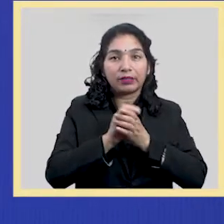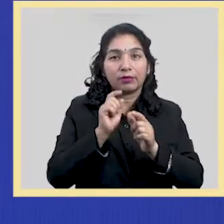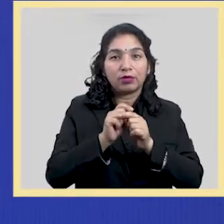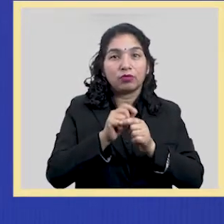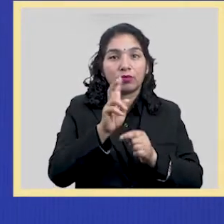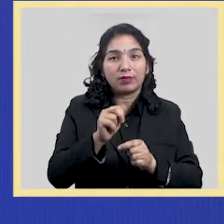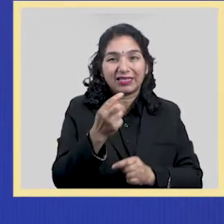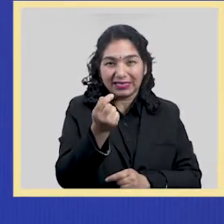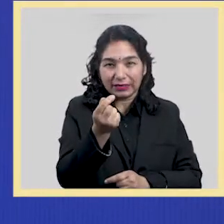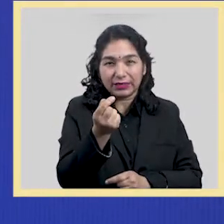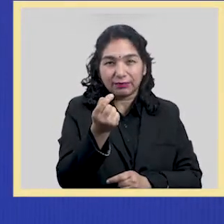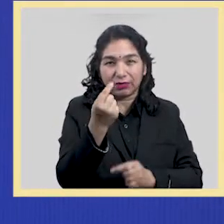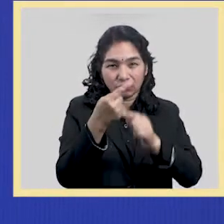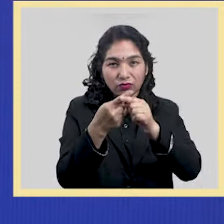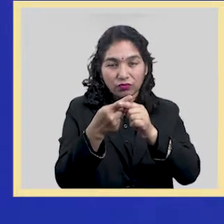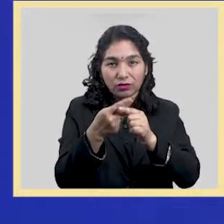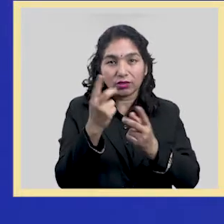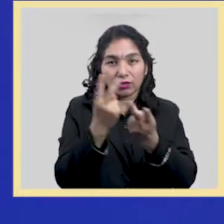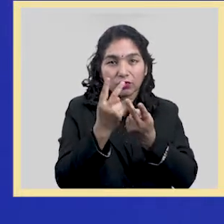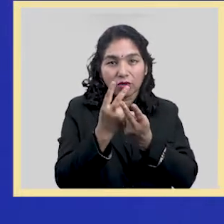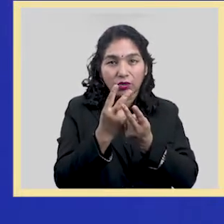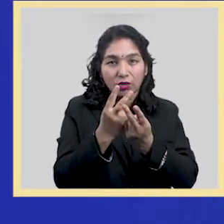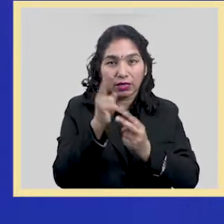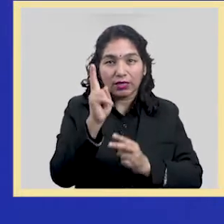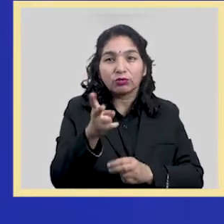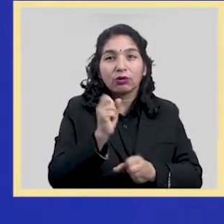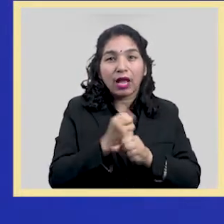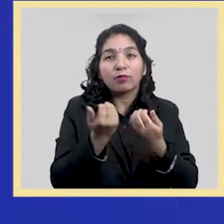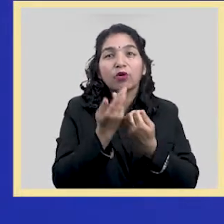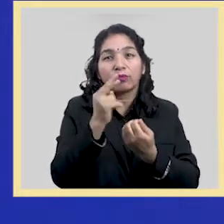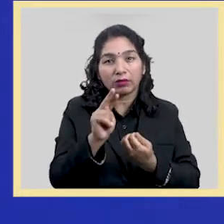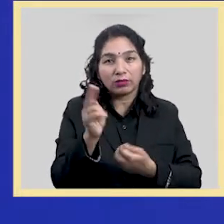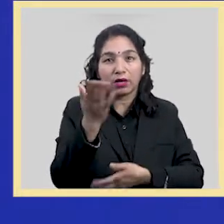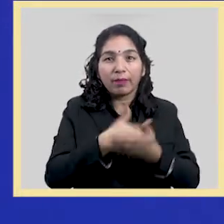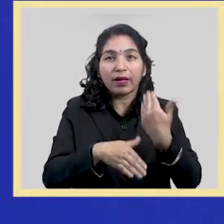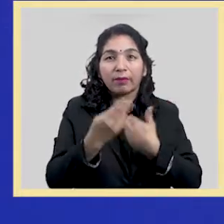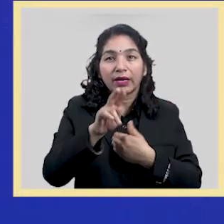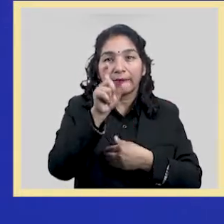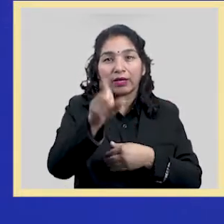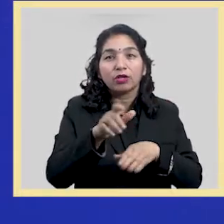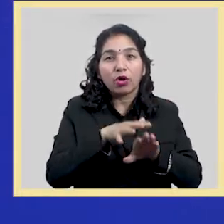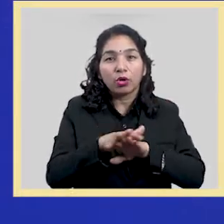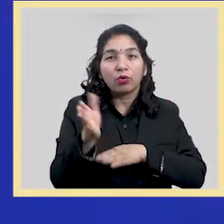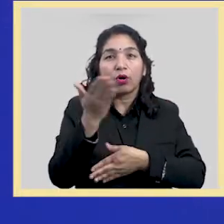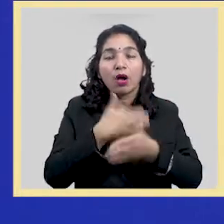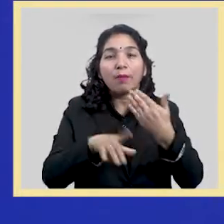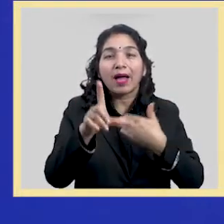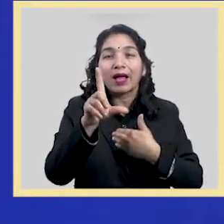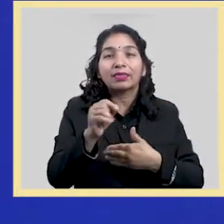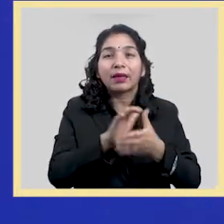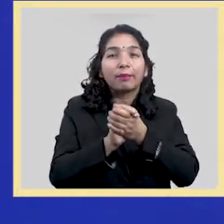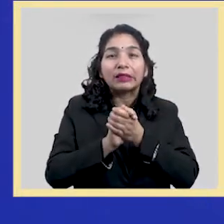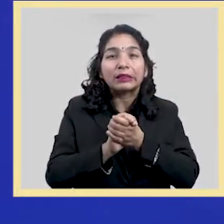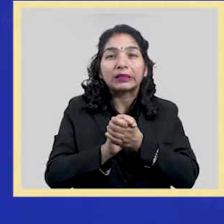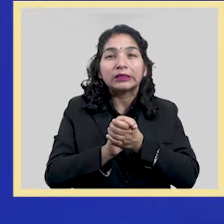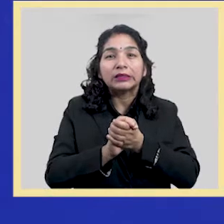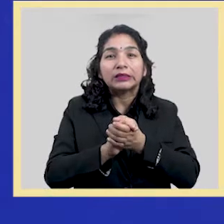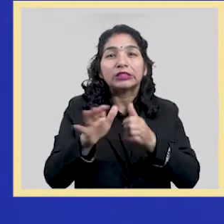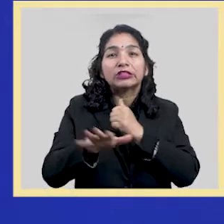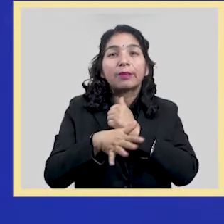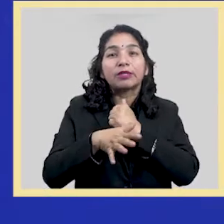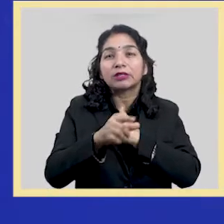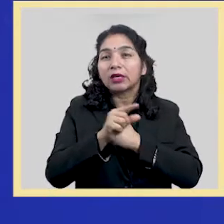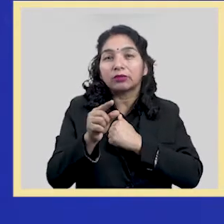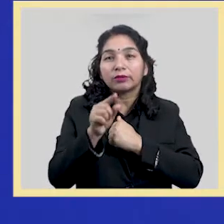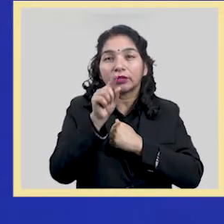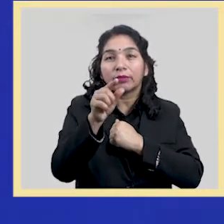मैत्री बनाउनुपर्छ। एकछिन, मैले अलिकति रोकेँ, जस्तो यस्तो काम गरिरहनु भएको रहेछ तर अपाङ्गता भएका व्यक्तिहरूको अपाङ्गता मैत्री संरचनाहरूको